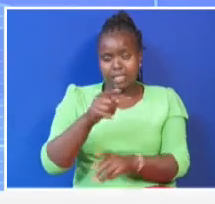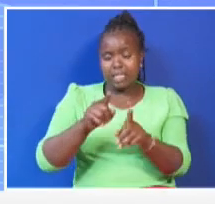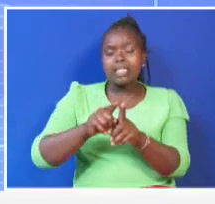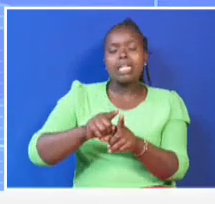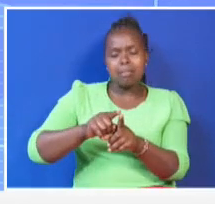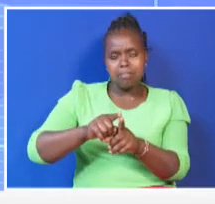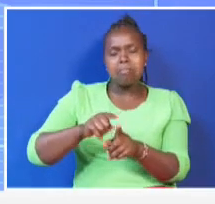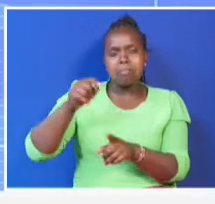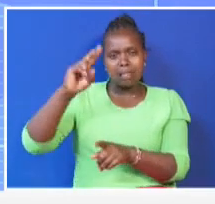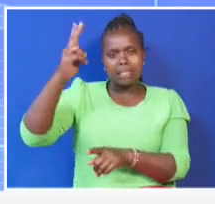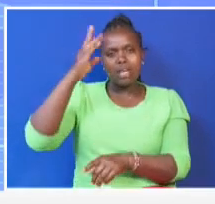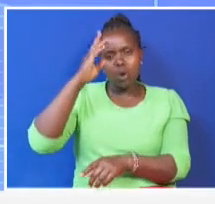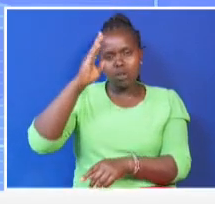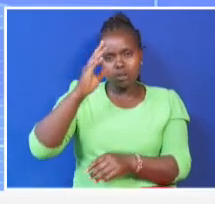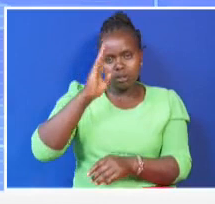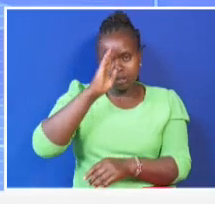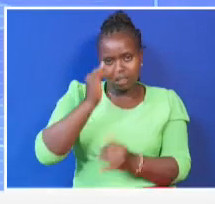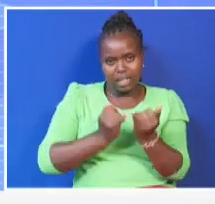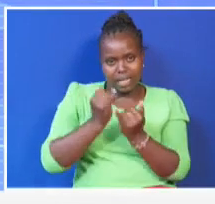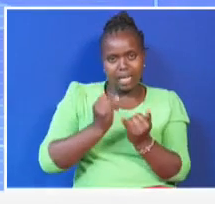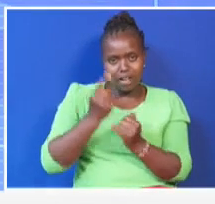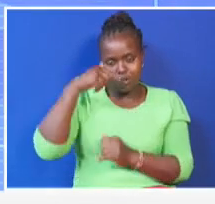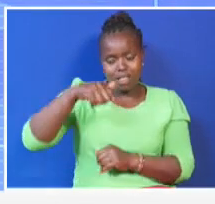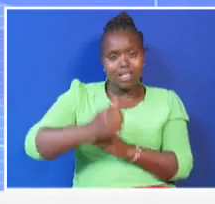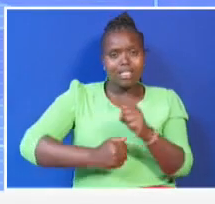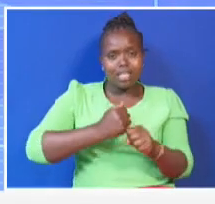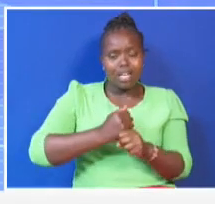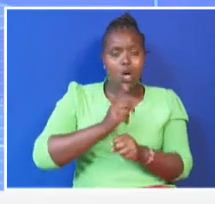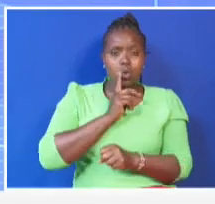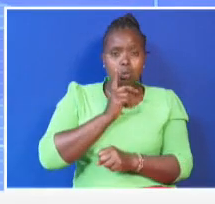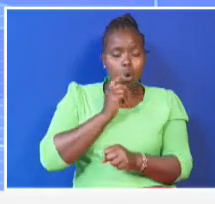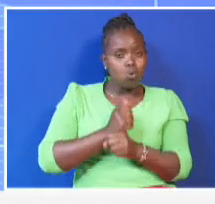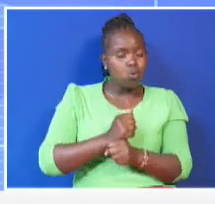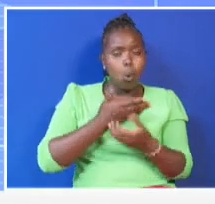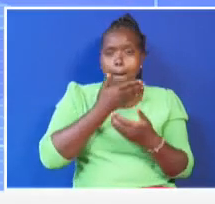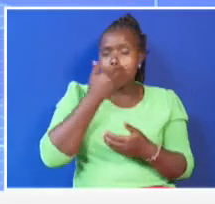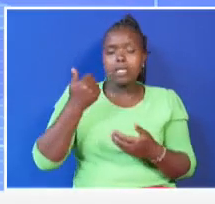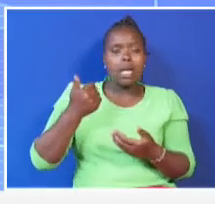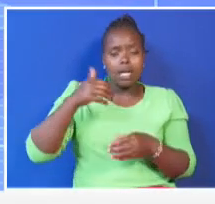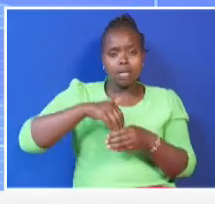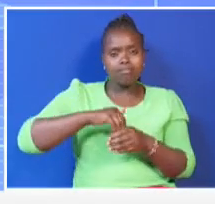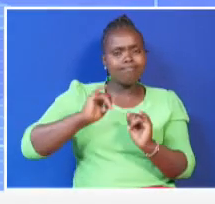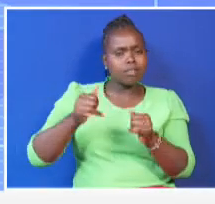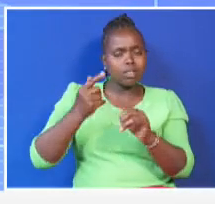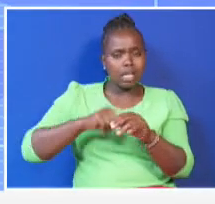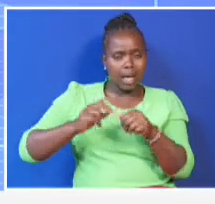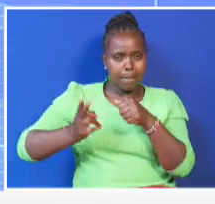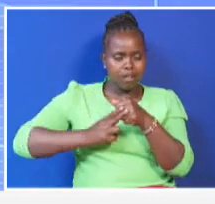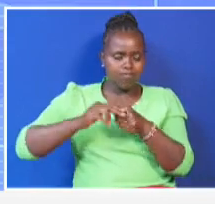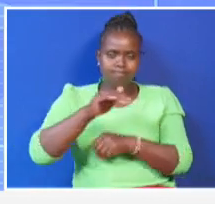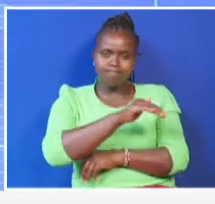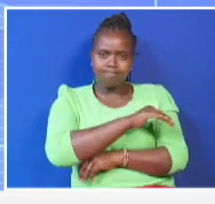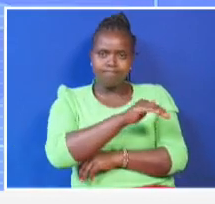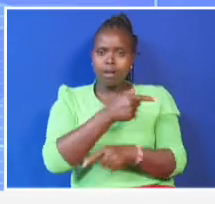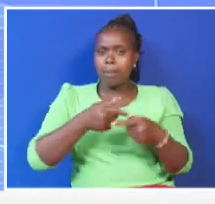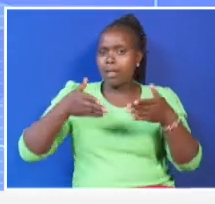pili ya mwaka huu. Mtazamaji, kesho pia itakuwa ni siku ya kufanya vizuri zaidi ndani ya meza ya Mwale wa Kirk itakapogonga saa 1 jioni,